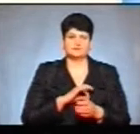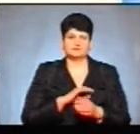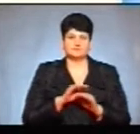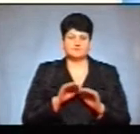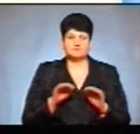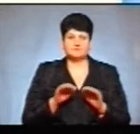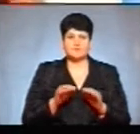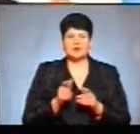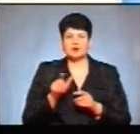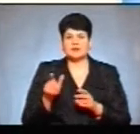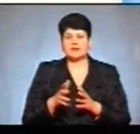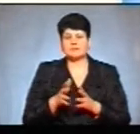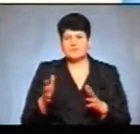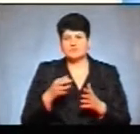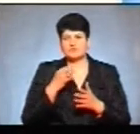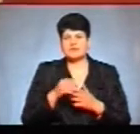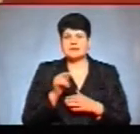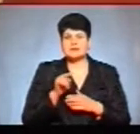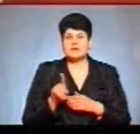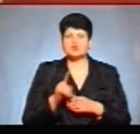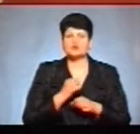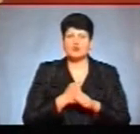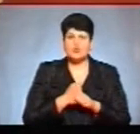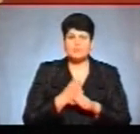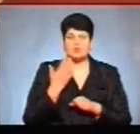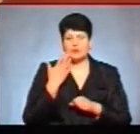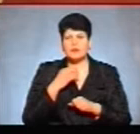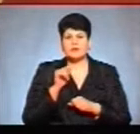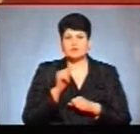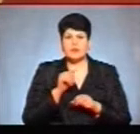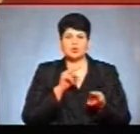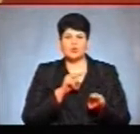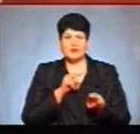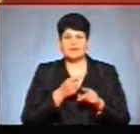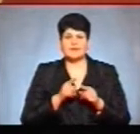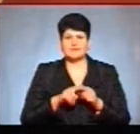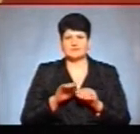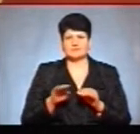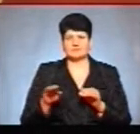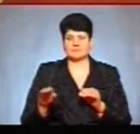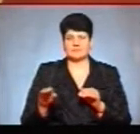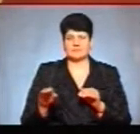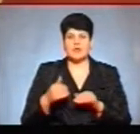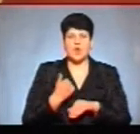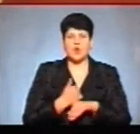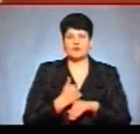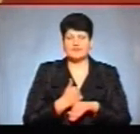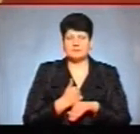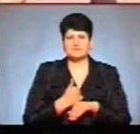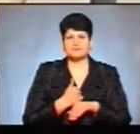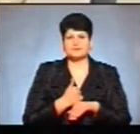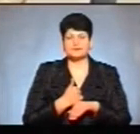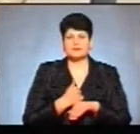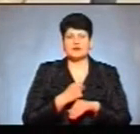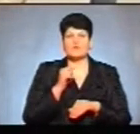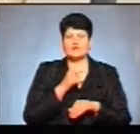Тобто людина більше відповідає за те, що вона робить, коли вона доглядає цих дітей. І головне, що